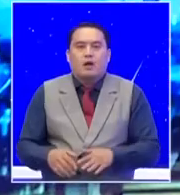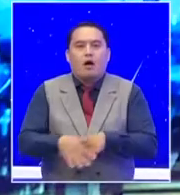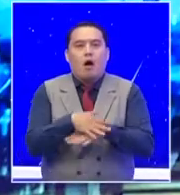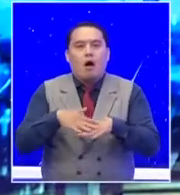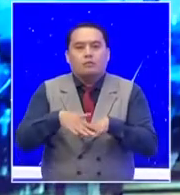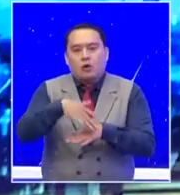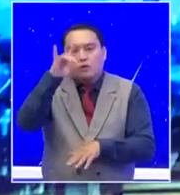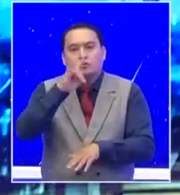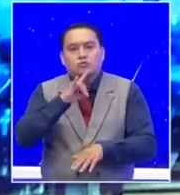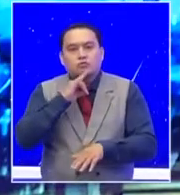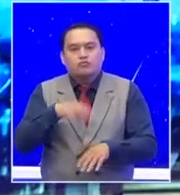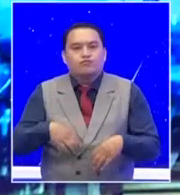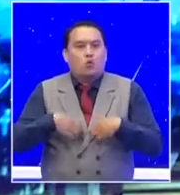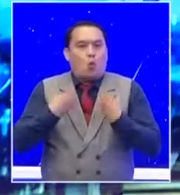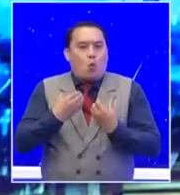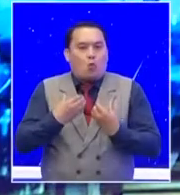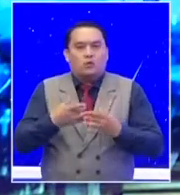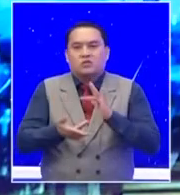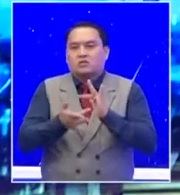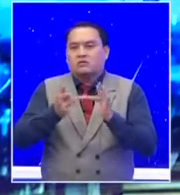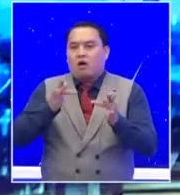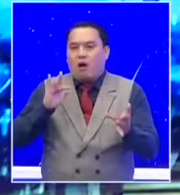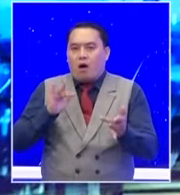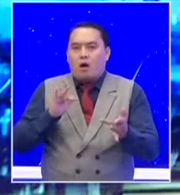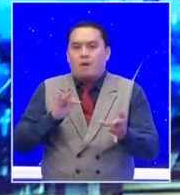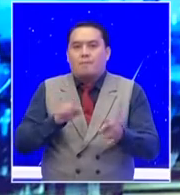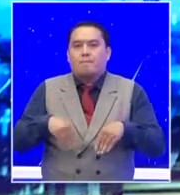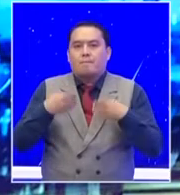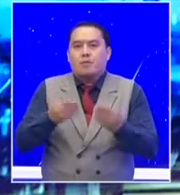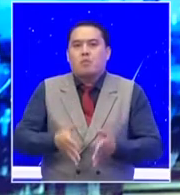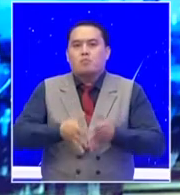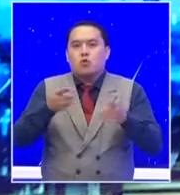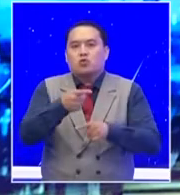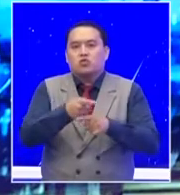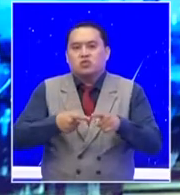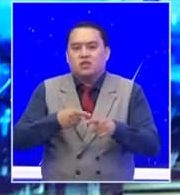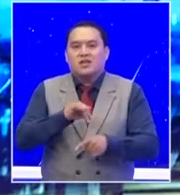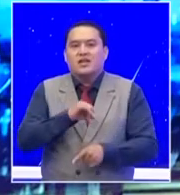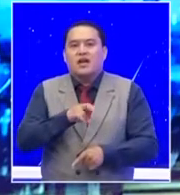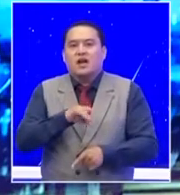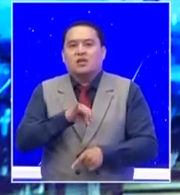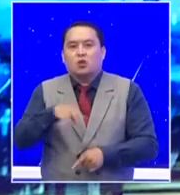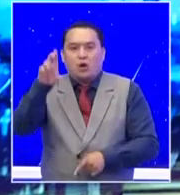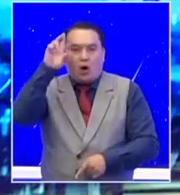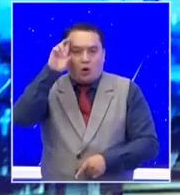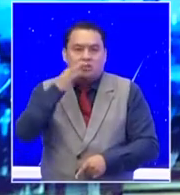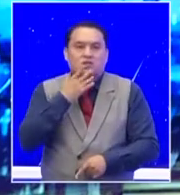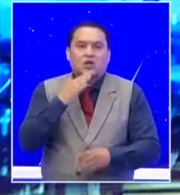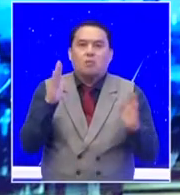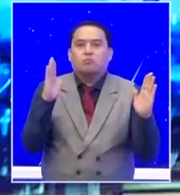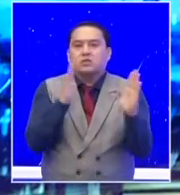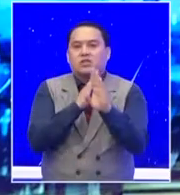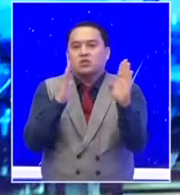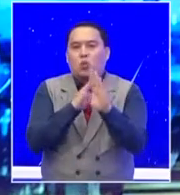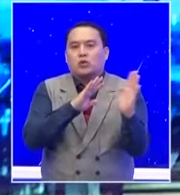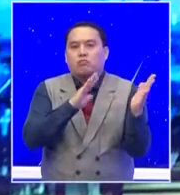Общественность Казахстана взбудоражили публикации в социальных сетях о передаче большей части земель или Алатауского государственного национального